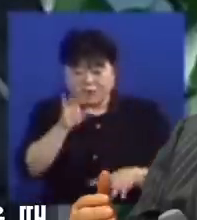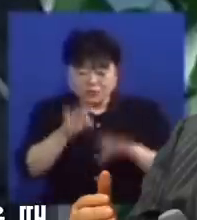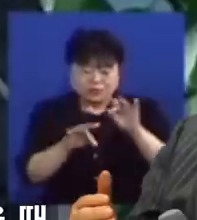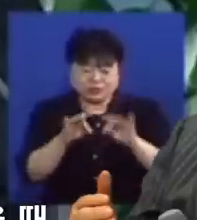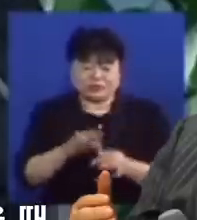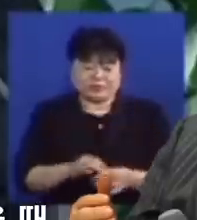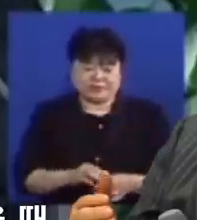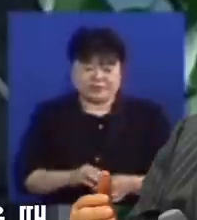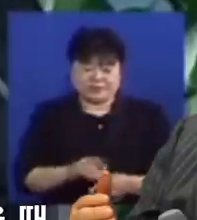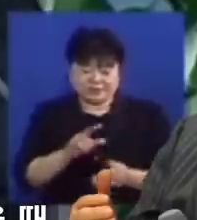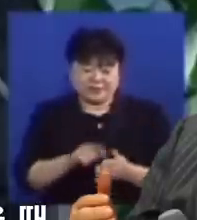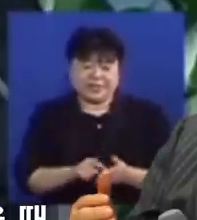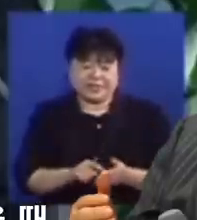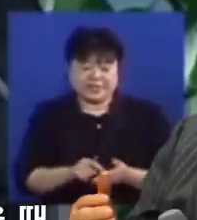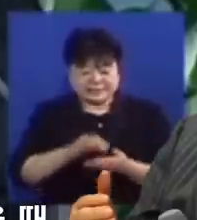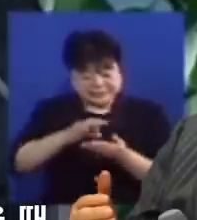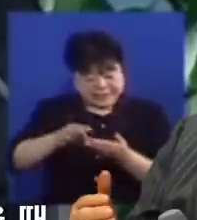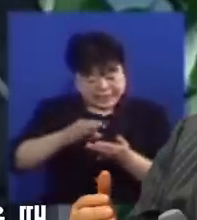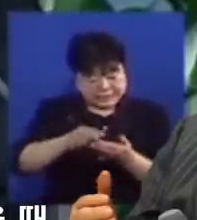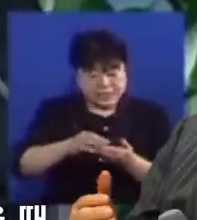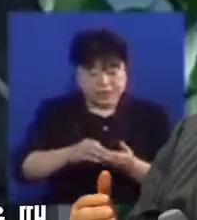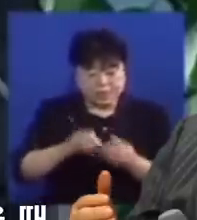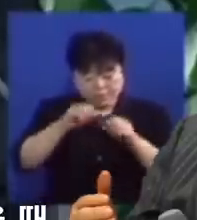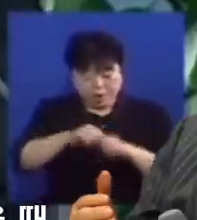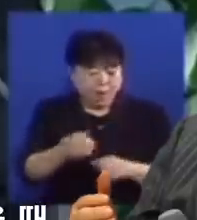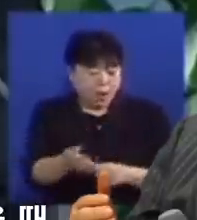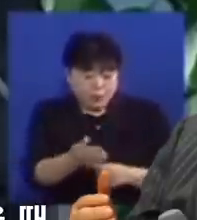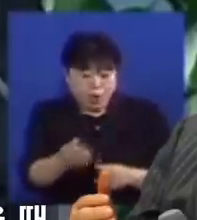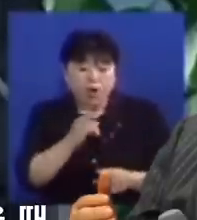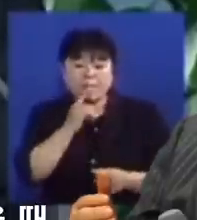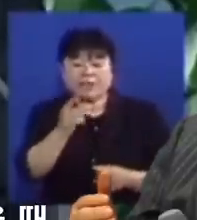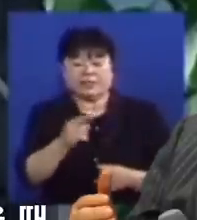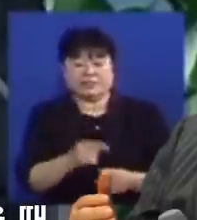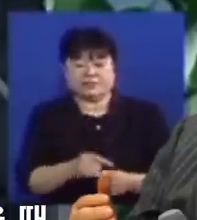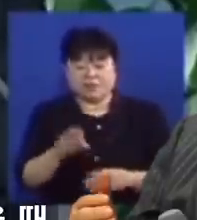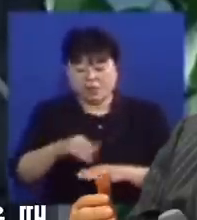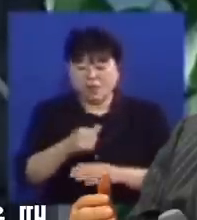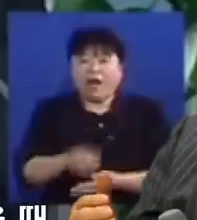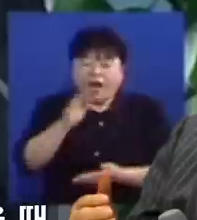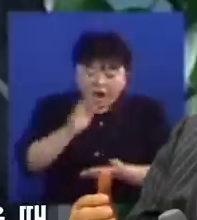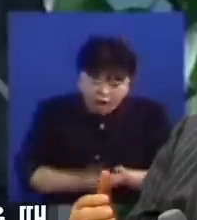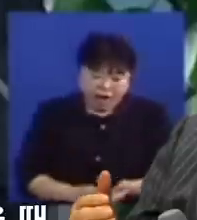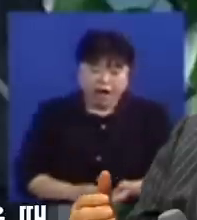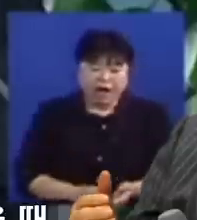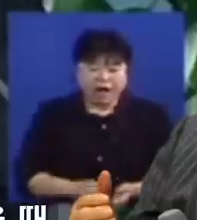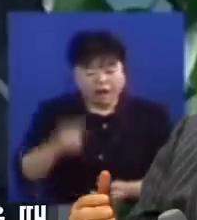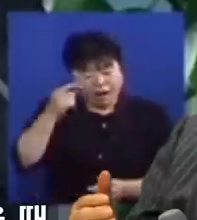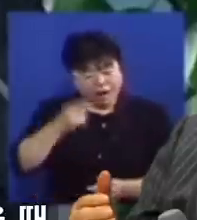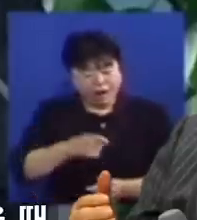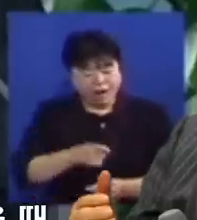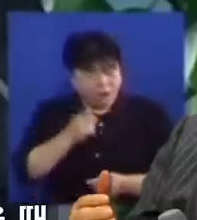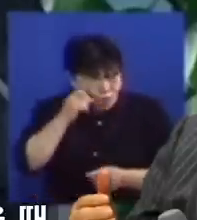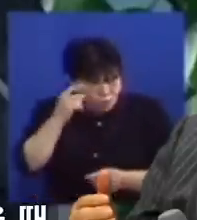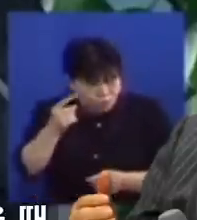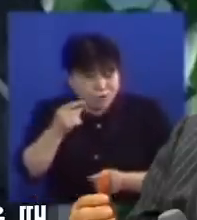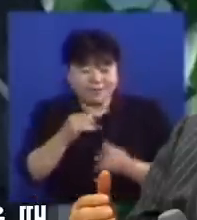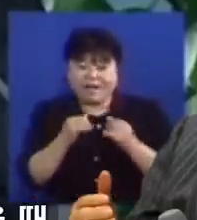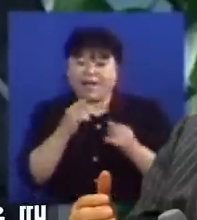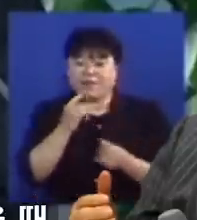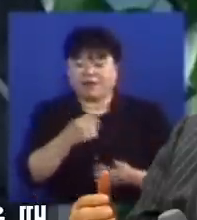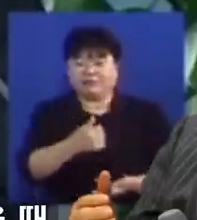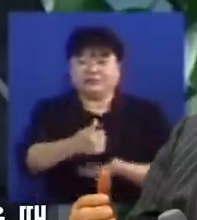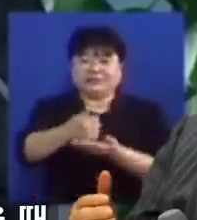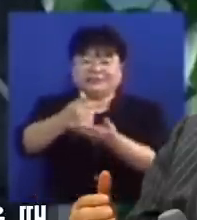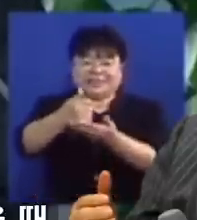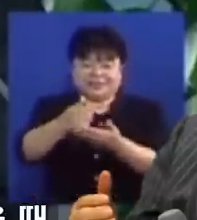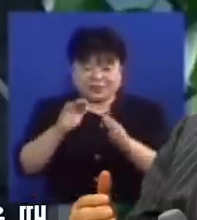살고 민족이 멸망하지 않을 것이라니 왕이 무릎을 치면서 이렇게 지혜롭고 총명한 사람을 얻을 수가 있느냐.